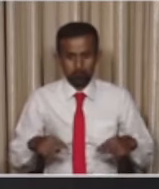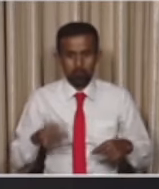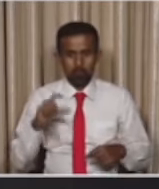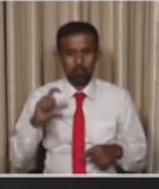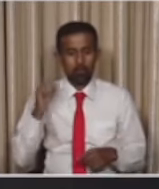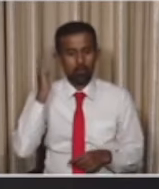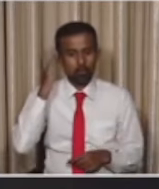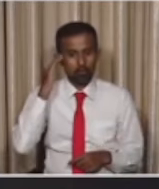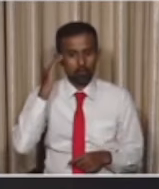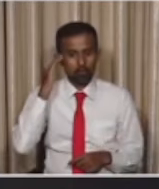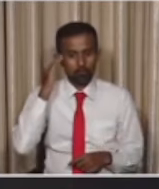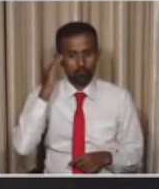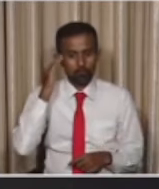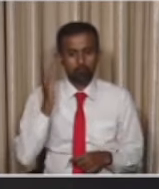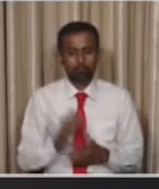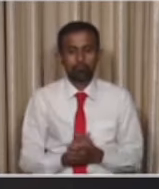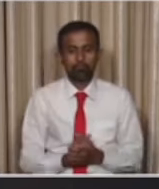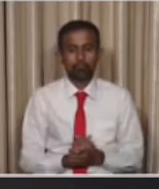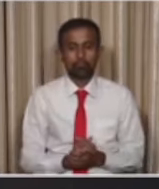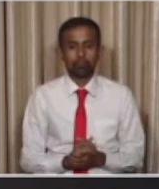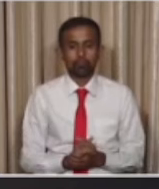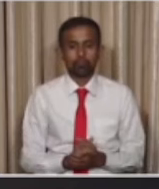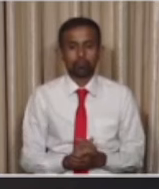චන්ද්‍රිකා කුමාරතුංග බණ්ඩාරනායක මැතිණිය